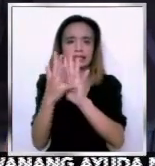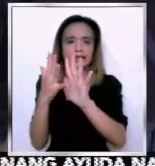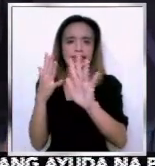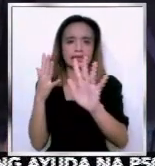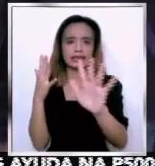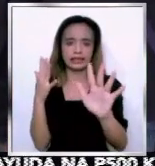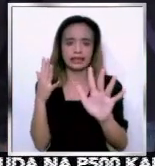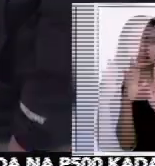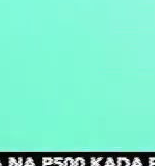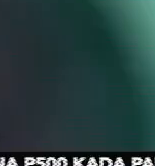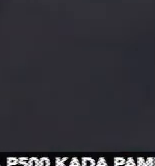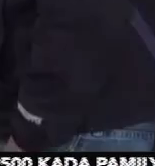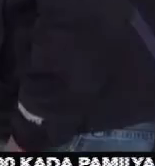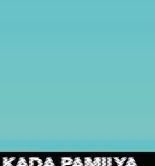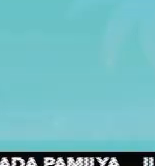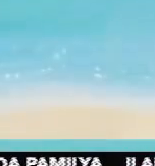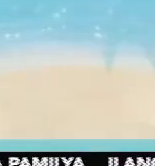pagkakaantala ng mga flight.